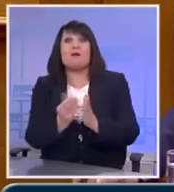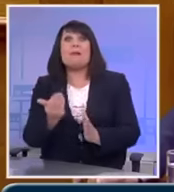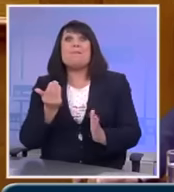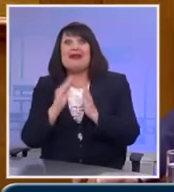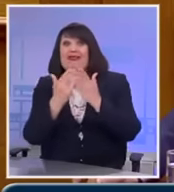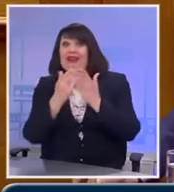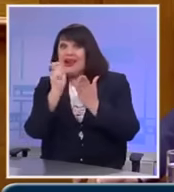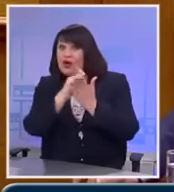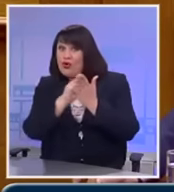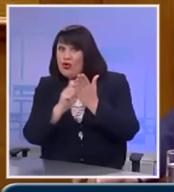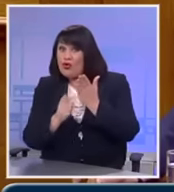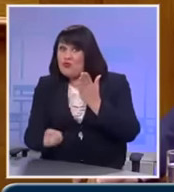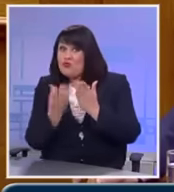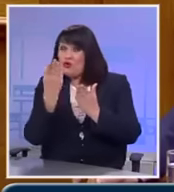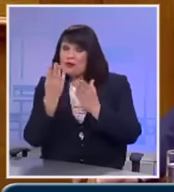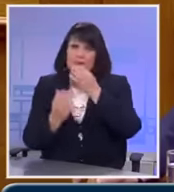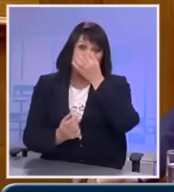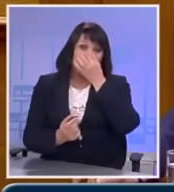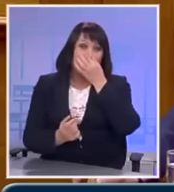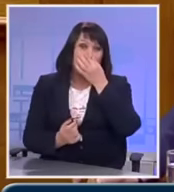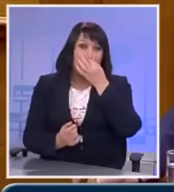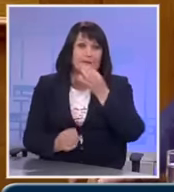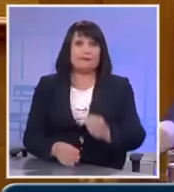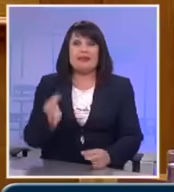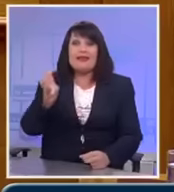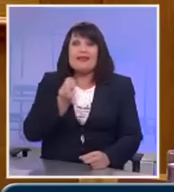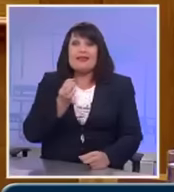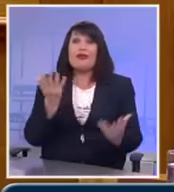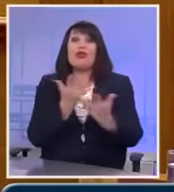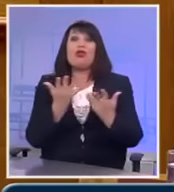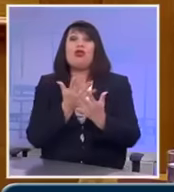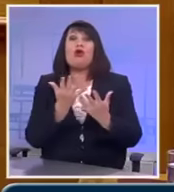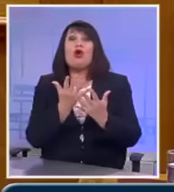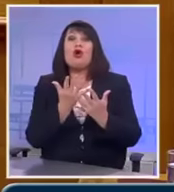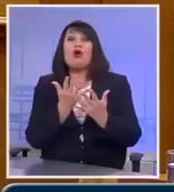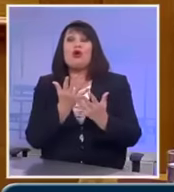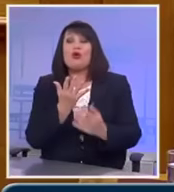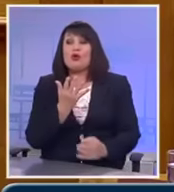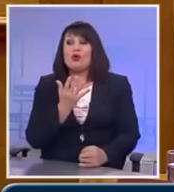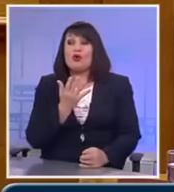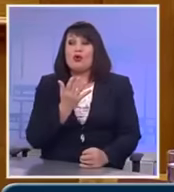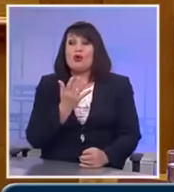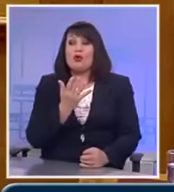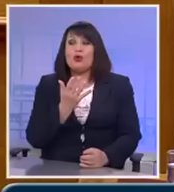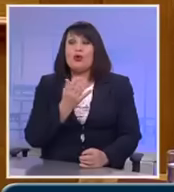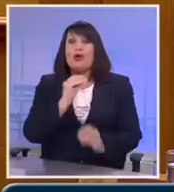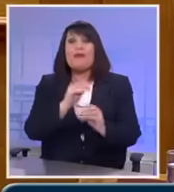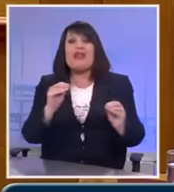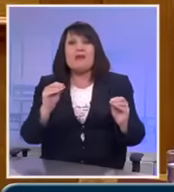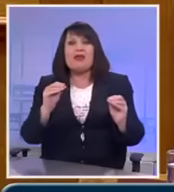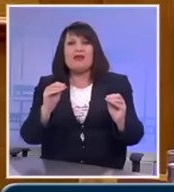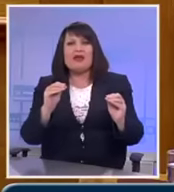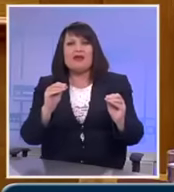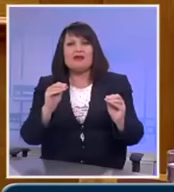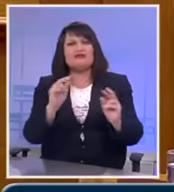σύγγραμα δεν σας άκουσα όμως να μιλάτε με ευκρίνεια σε όλα τα άλλα ήταν ευκρινείς ομολογώ στα της παιδείας σε αυτό